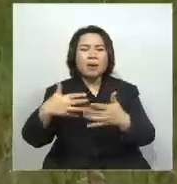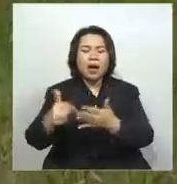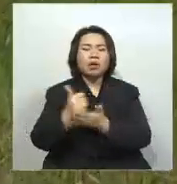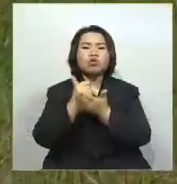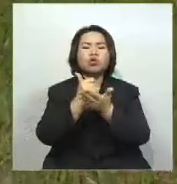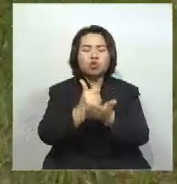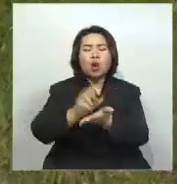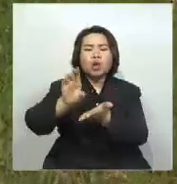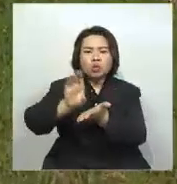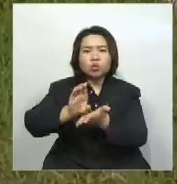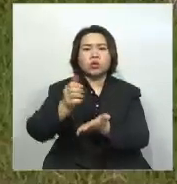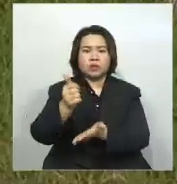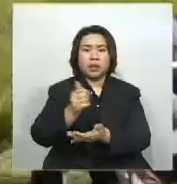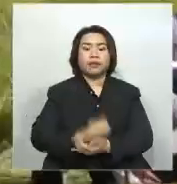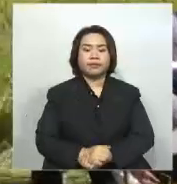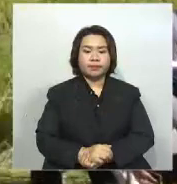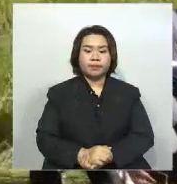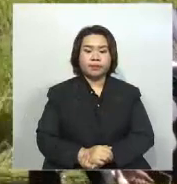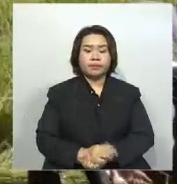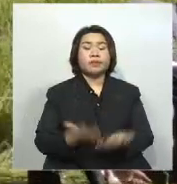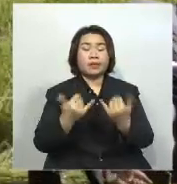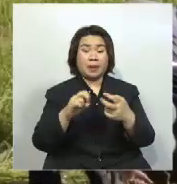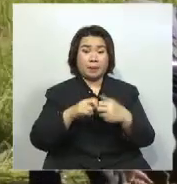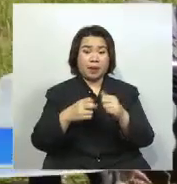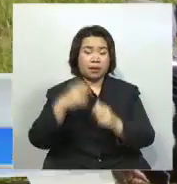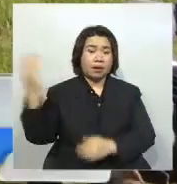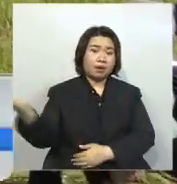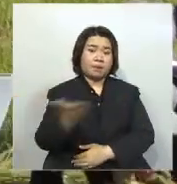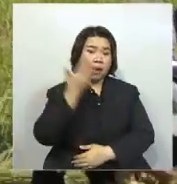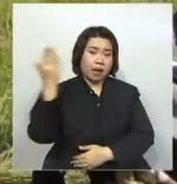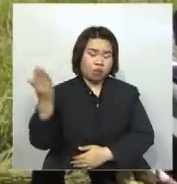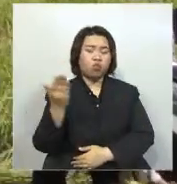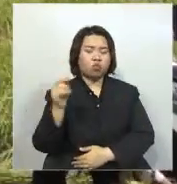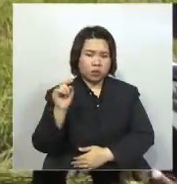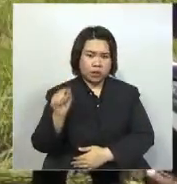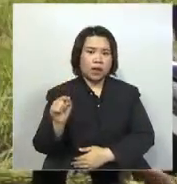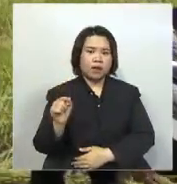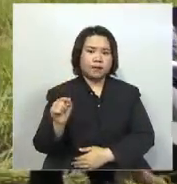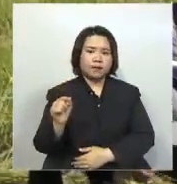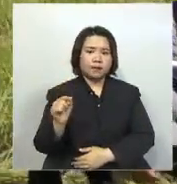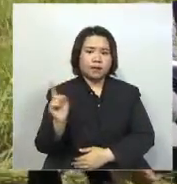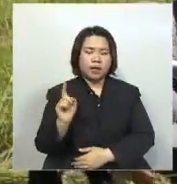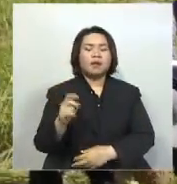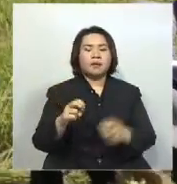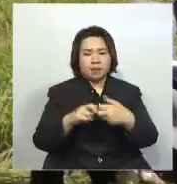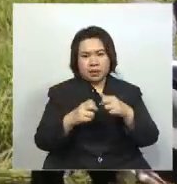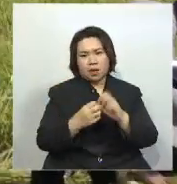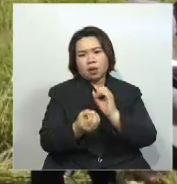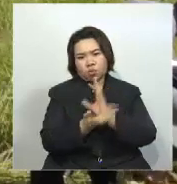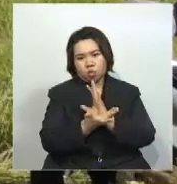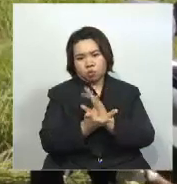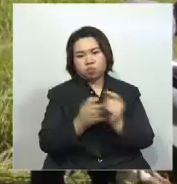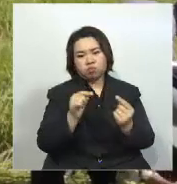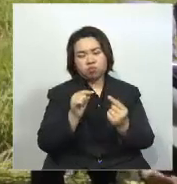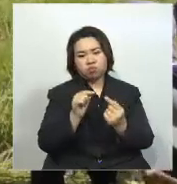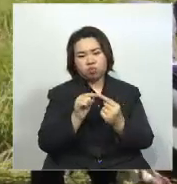การผลิตได้บางส่วนค่ะ จากอิทธิพลของพายุโซนร้อนปลาบึกนะครับก็ได้ส่งผลกระทบในเรื่องของ